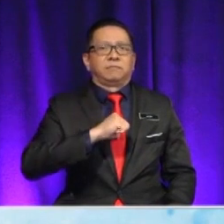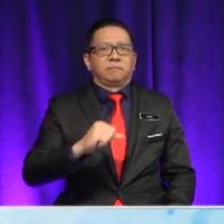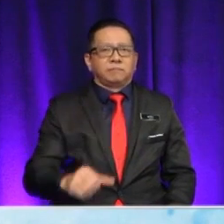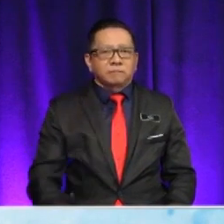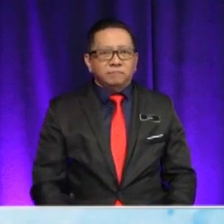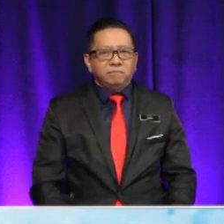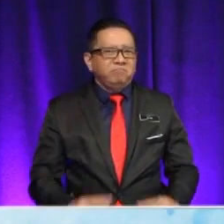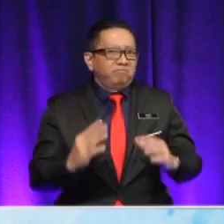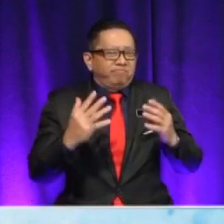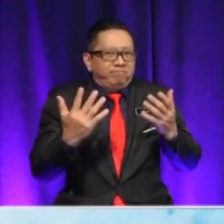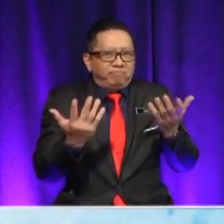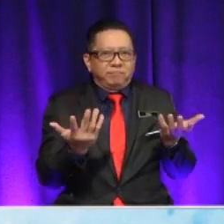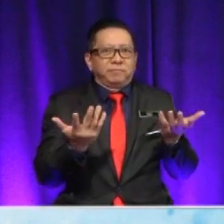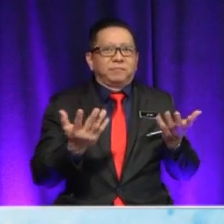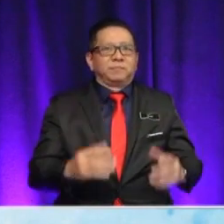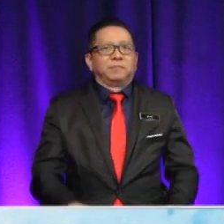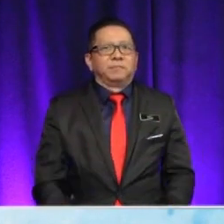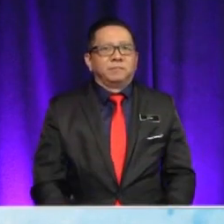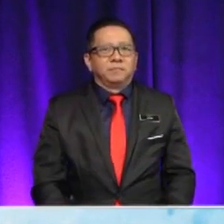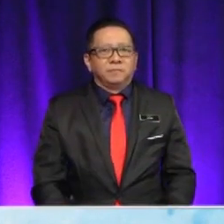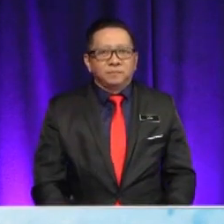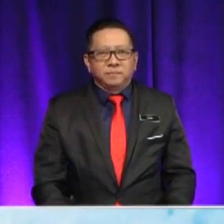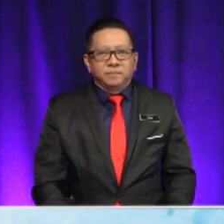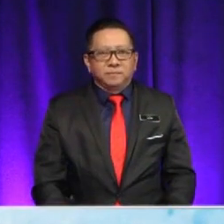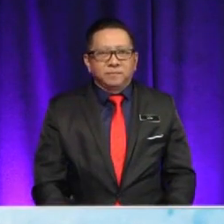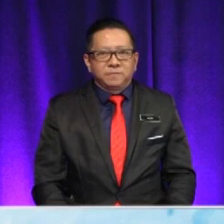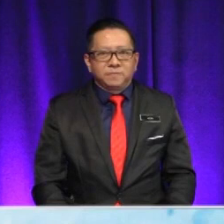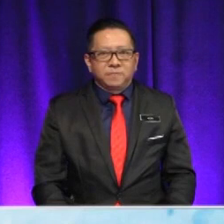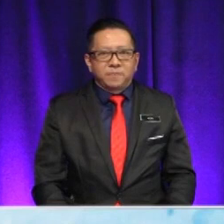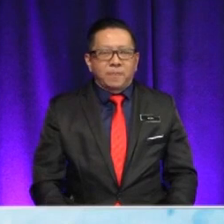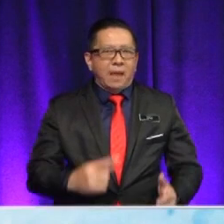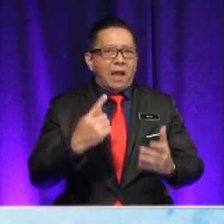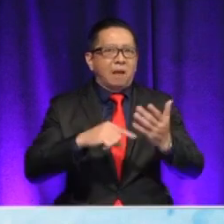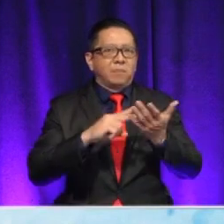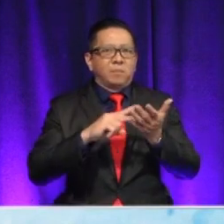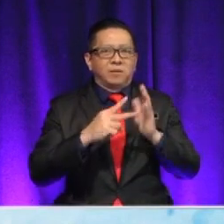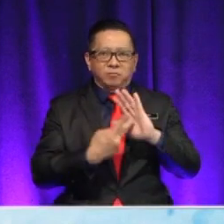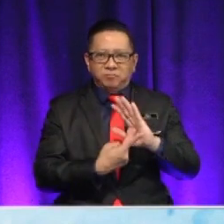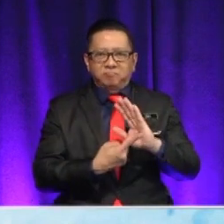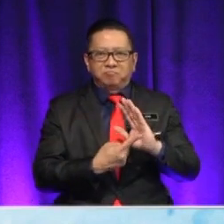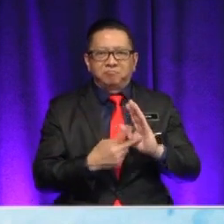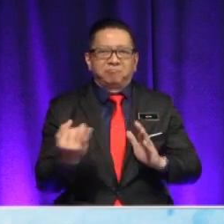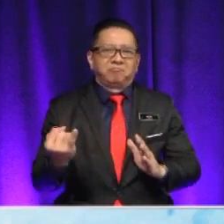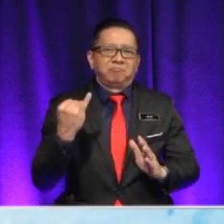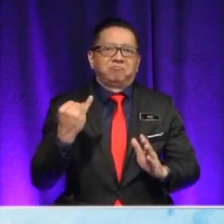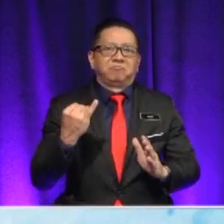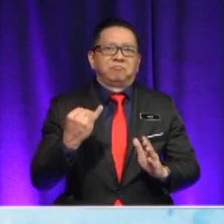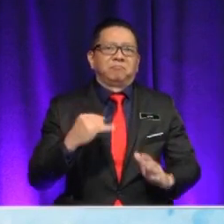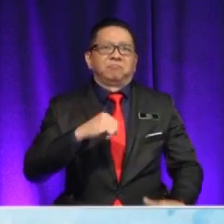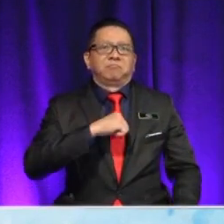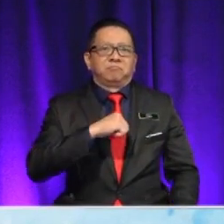Okey. Siapa nak cuba? Jati diri. Apa maksud jati diri?